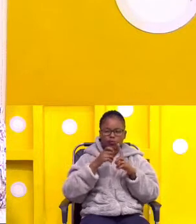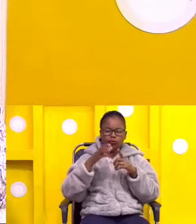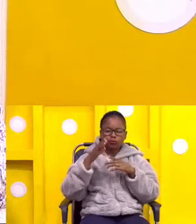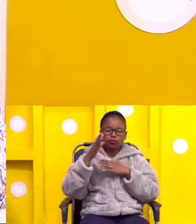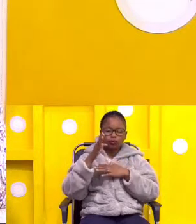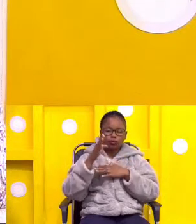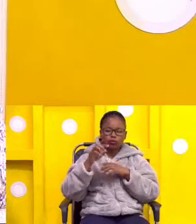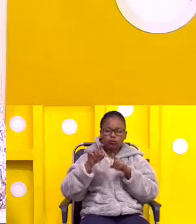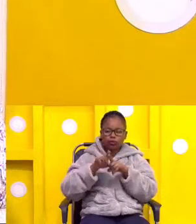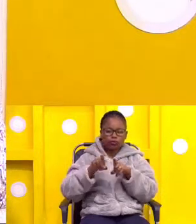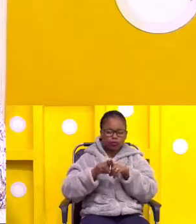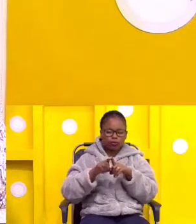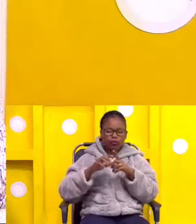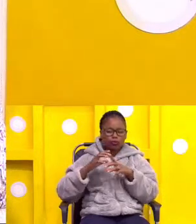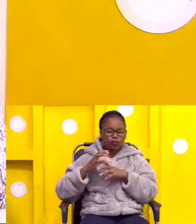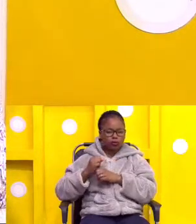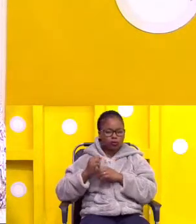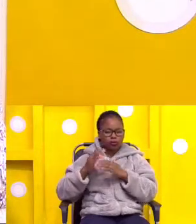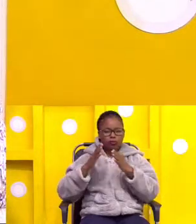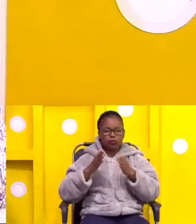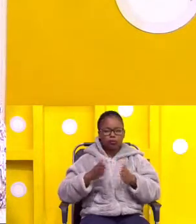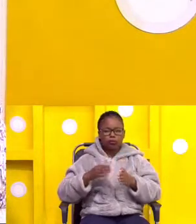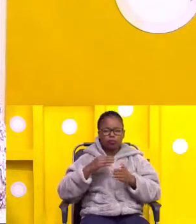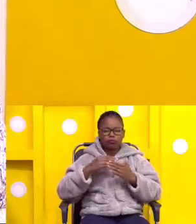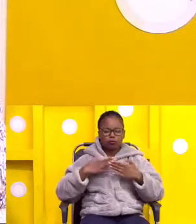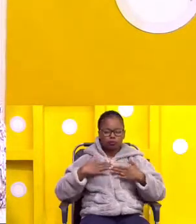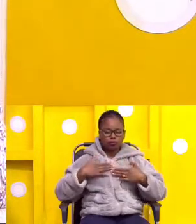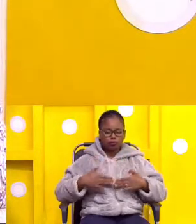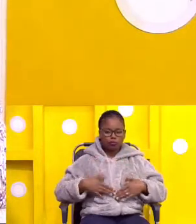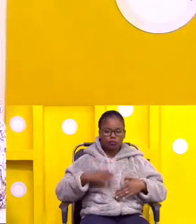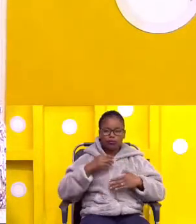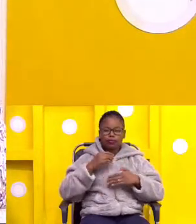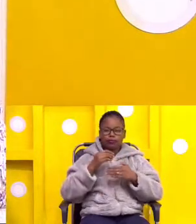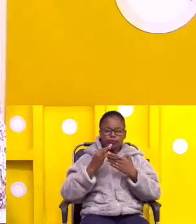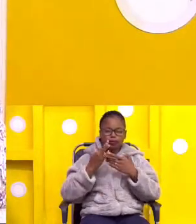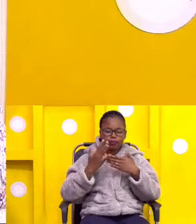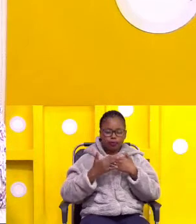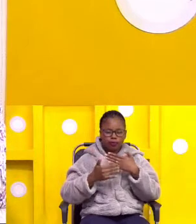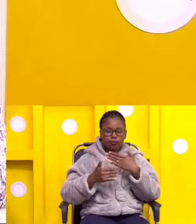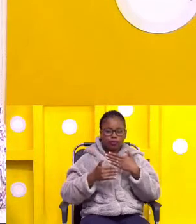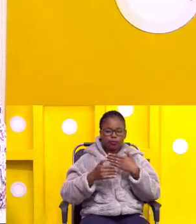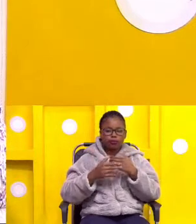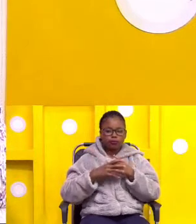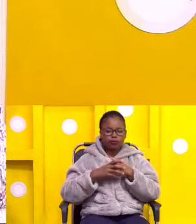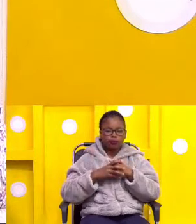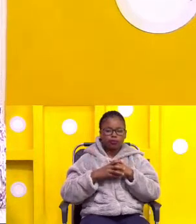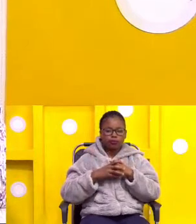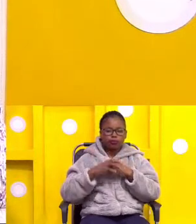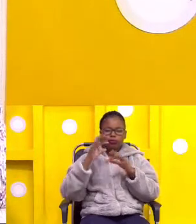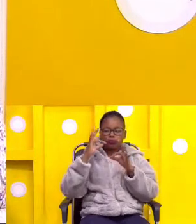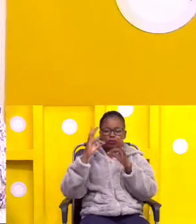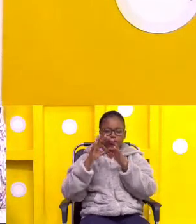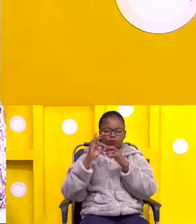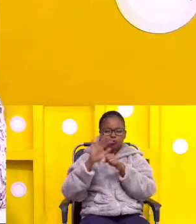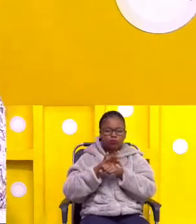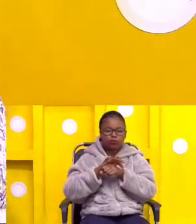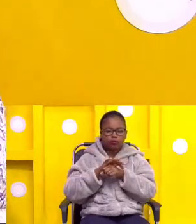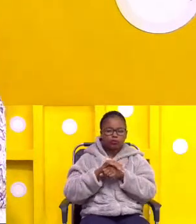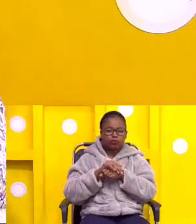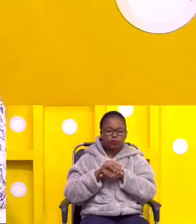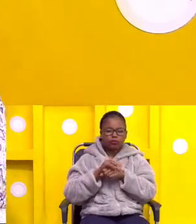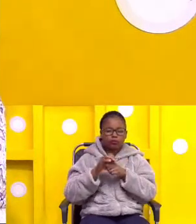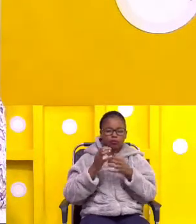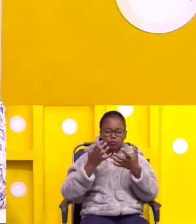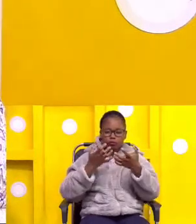ina mwiri na thakame. Gai bitu ni mwihokeku. Biashara yo yaku hetwo ni Gai e